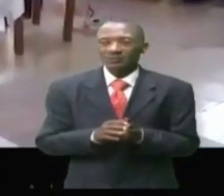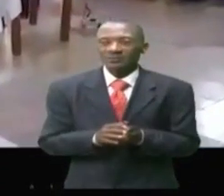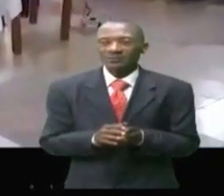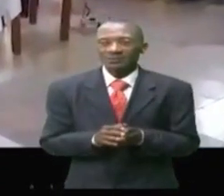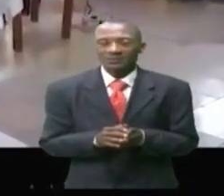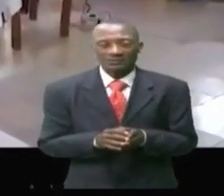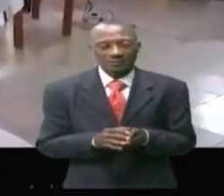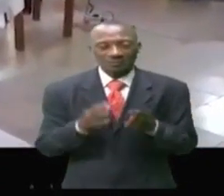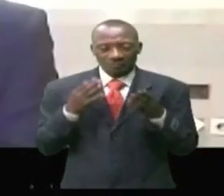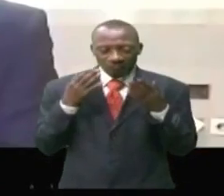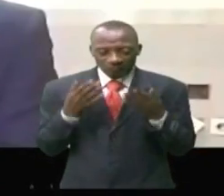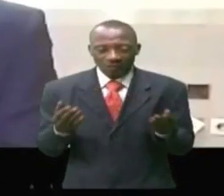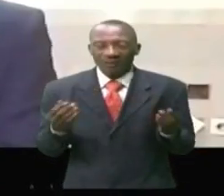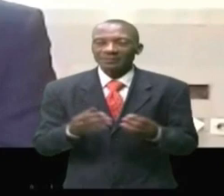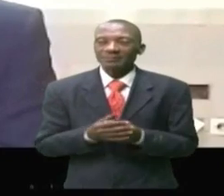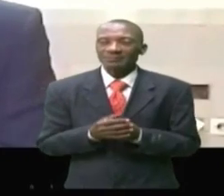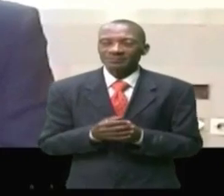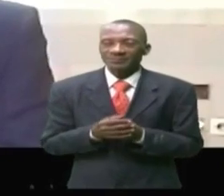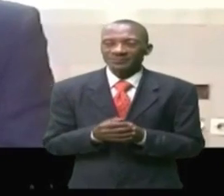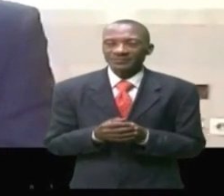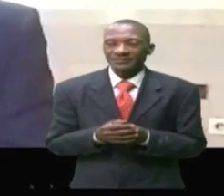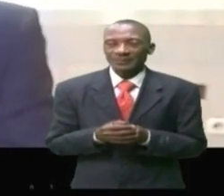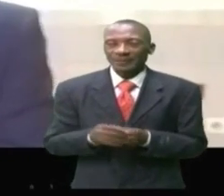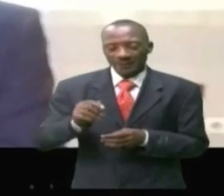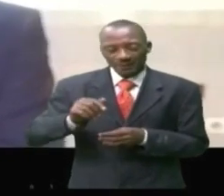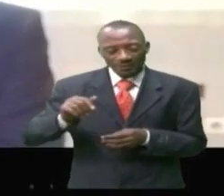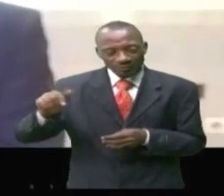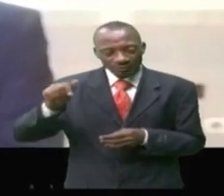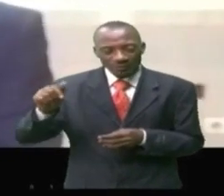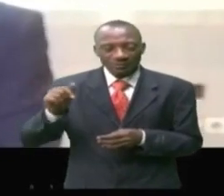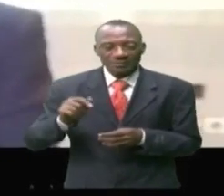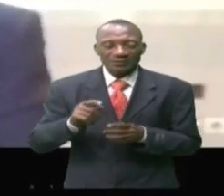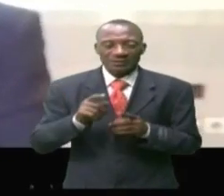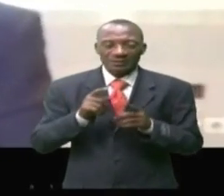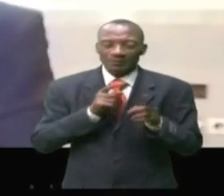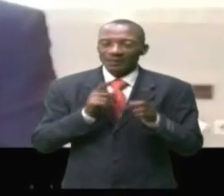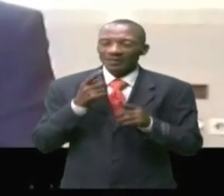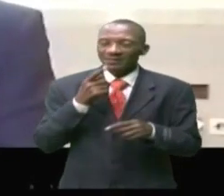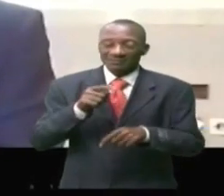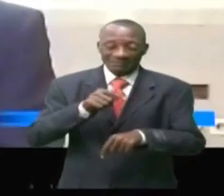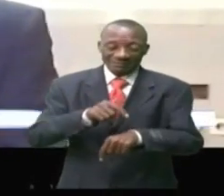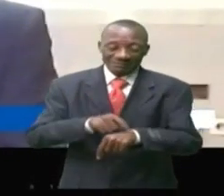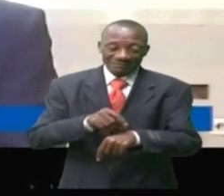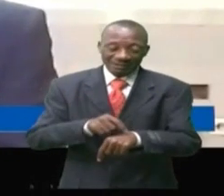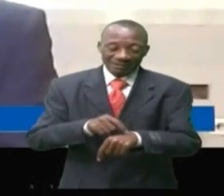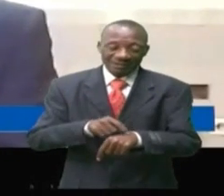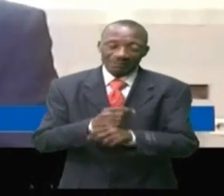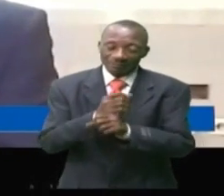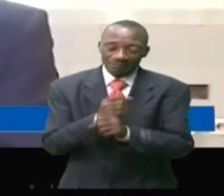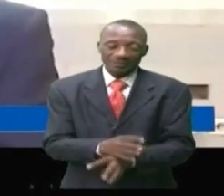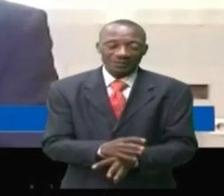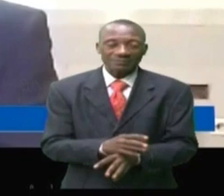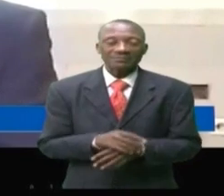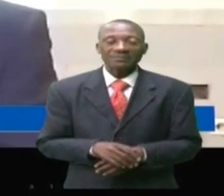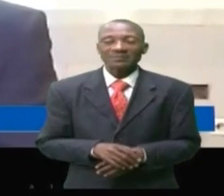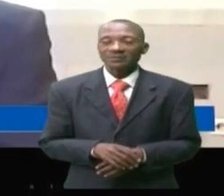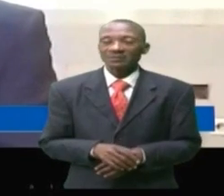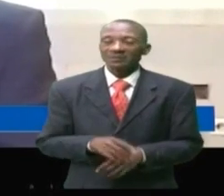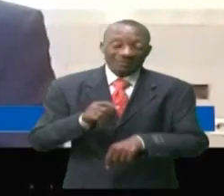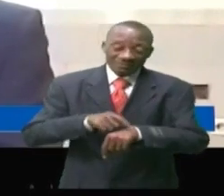initiative. Concernez tous les secteurs PROADER à l'agriculture et veillez